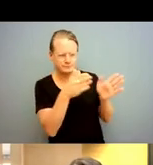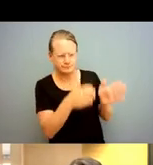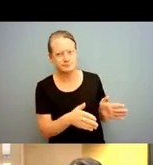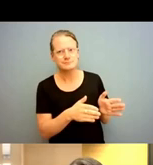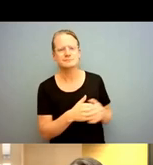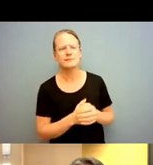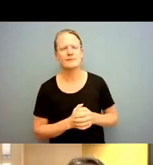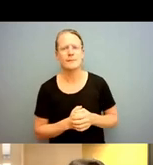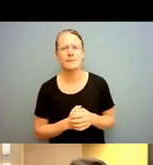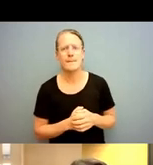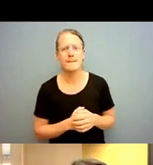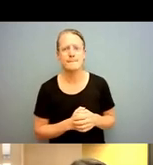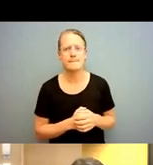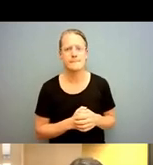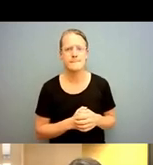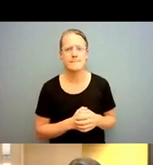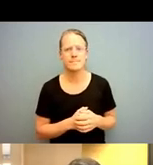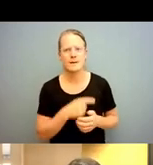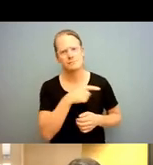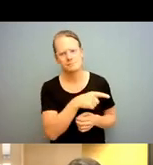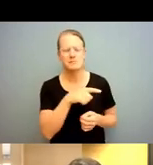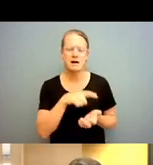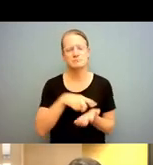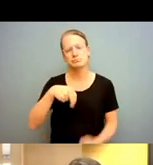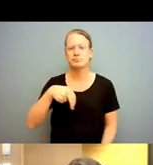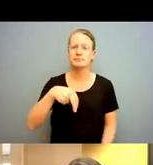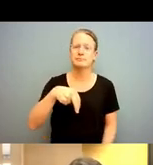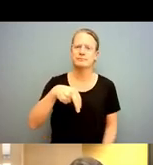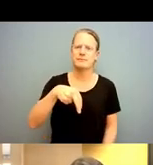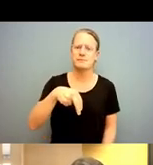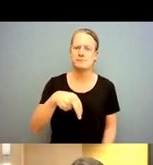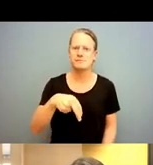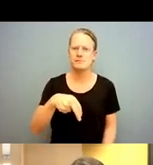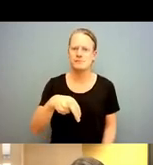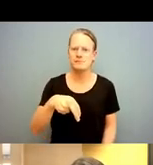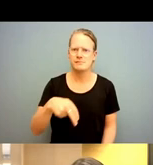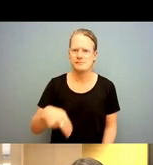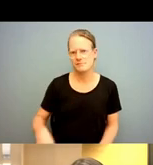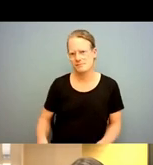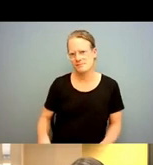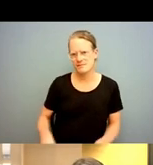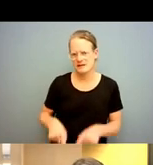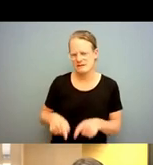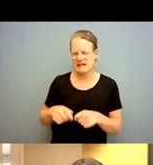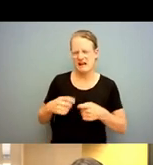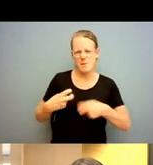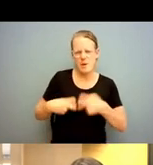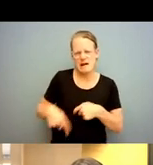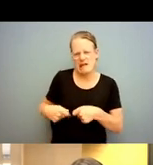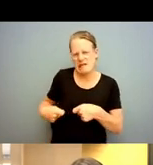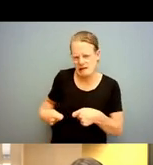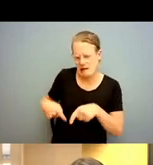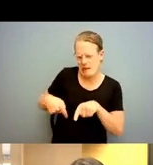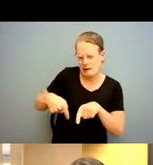Ko jerren, no miipa täällä tähpähuva, luoison. Oi voi, väiviko täh ruska